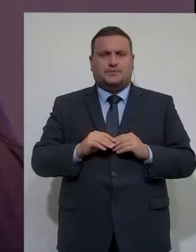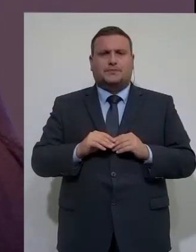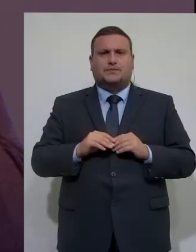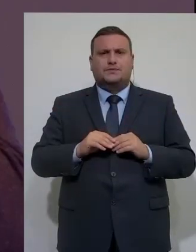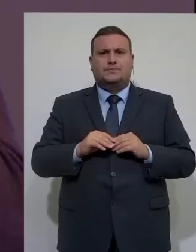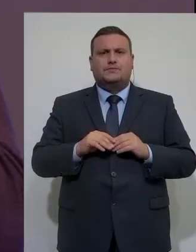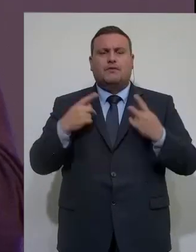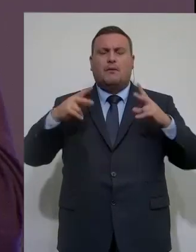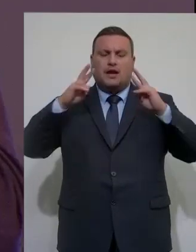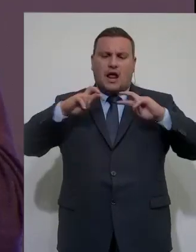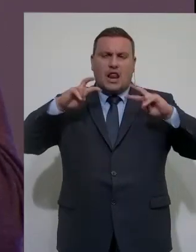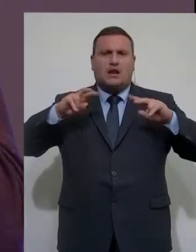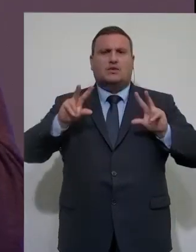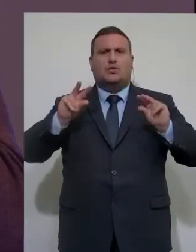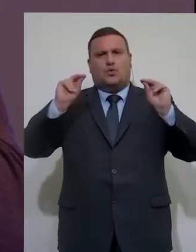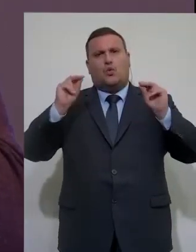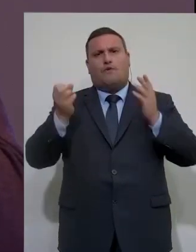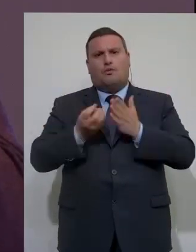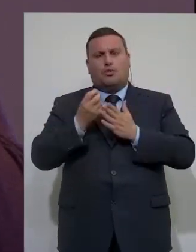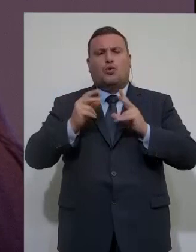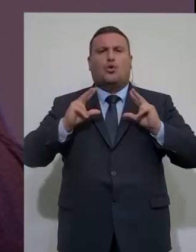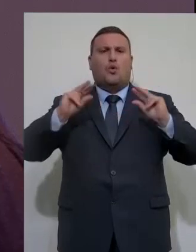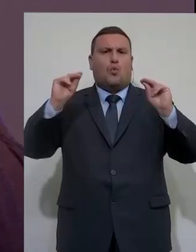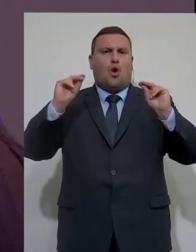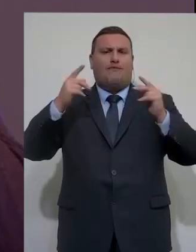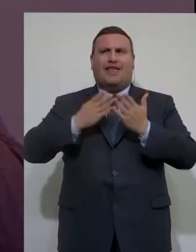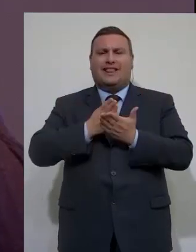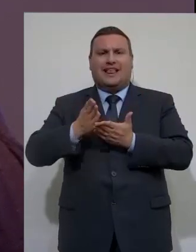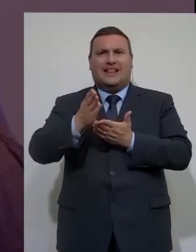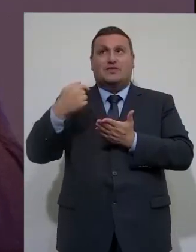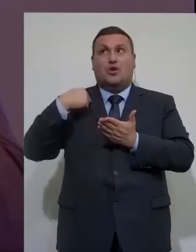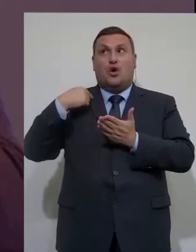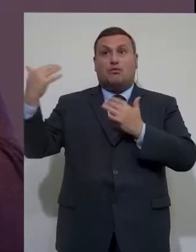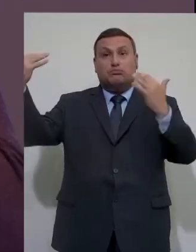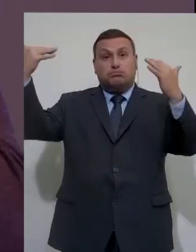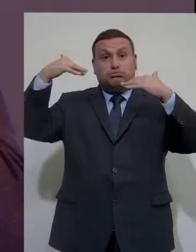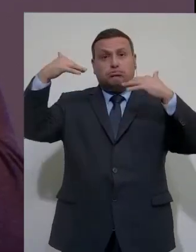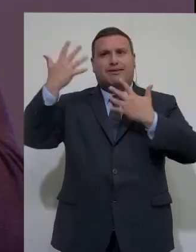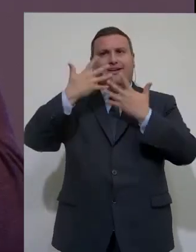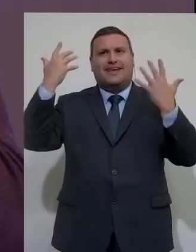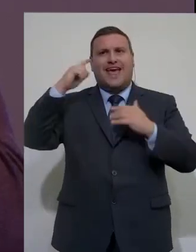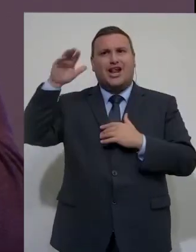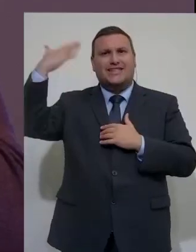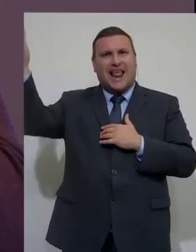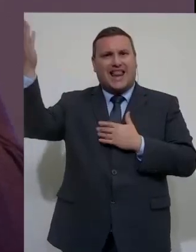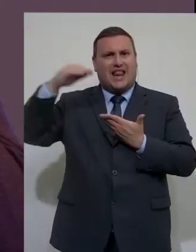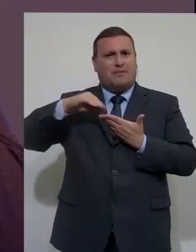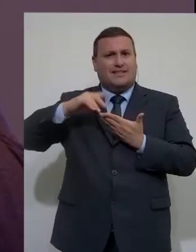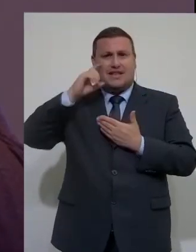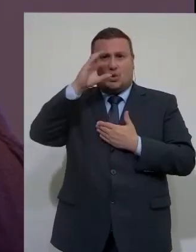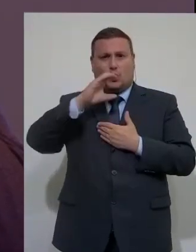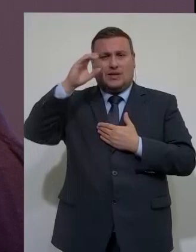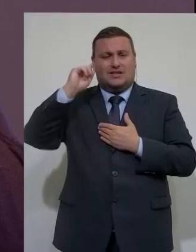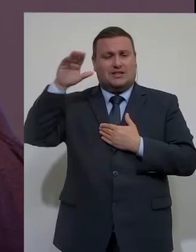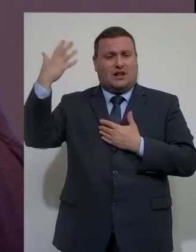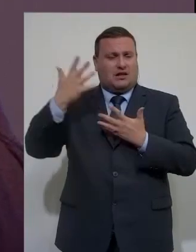nuove tendenze. Avendo noi una domanda prevalentemente straniera, dobbiamo tenere bene in evidenza quello che succede in Europa. I nostri